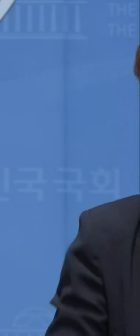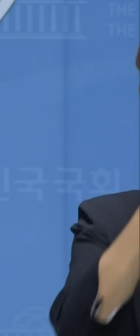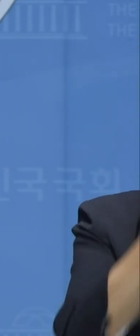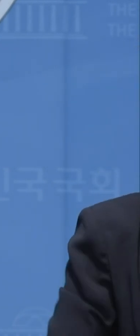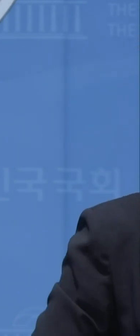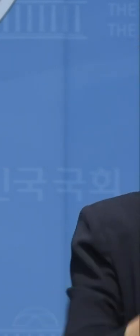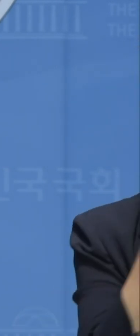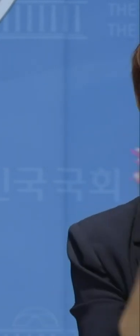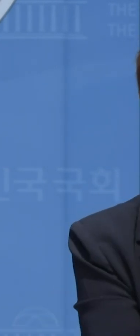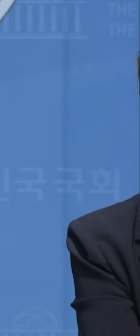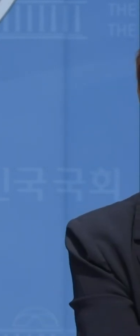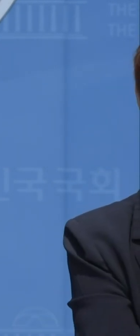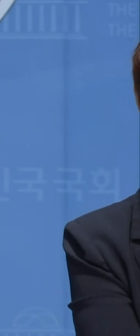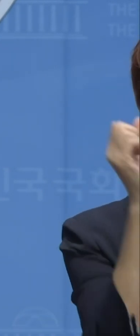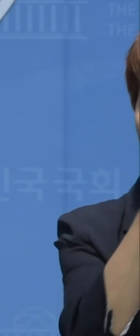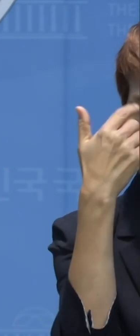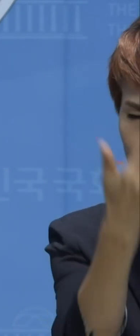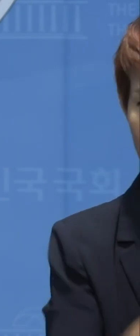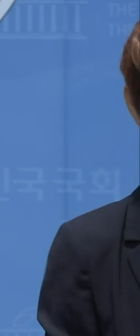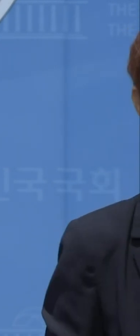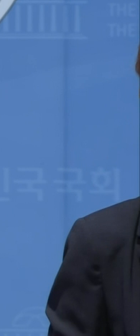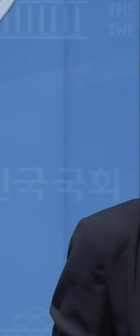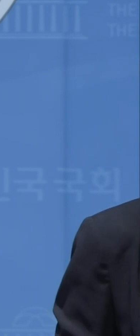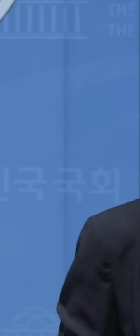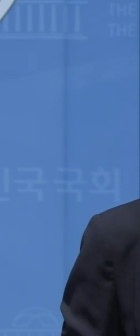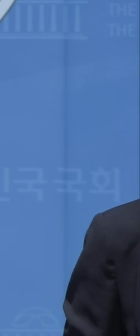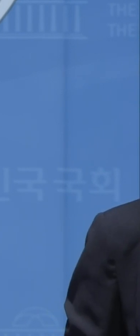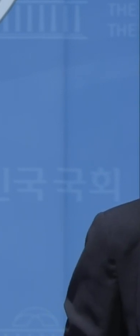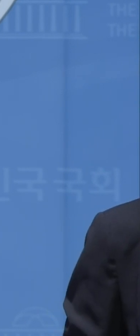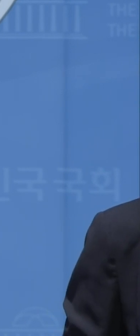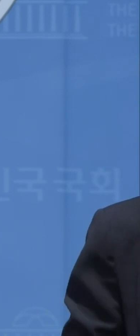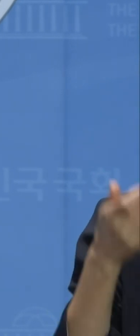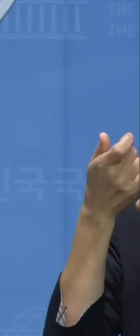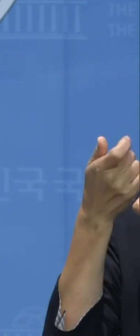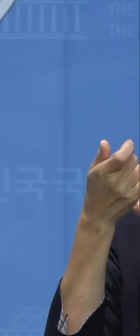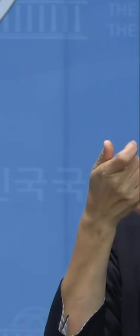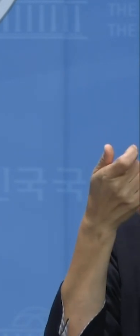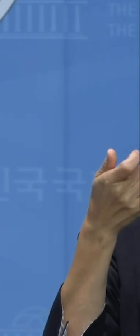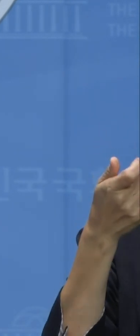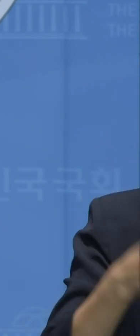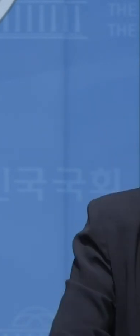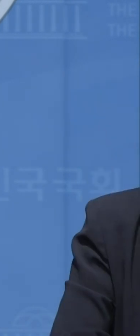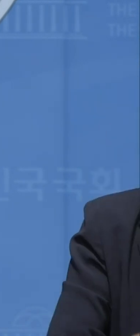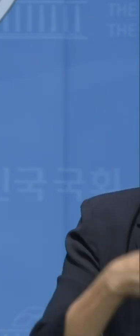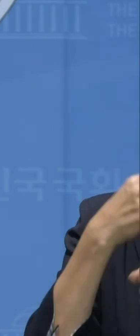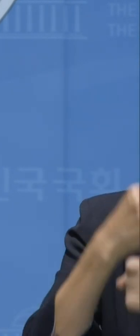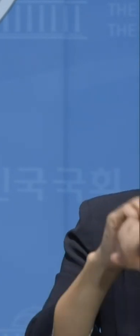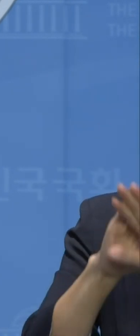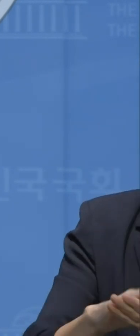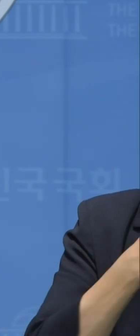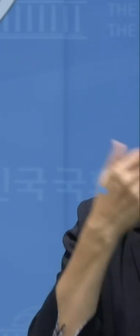고민해보기니다 락으로 떨어질 것인가 아니면 합리적인 보수 세력의 씨앗이라도 보존할